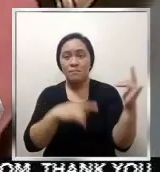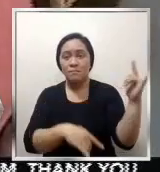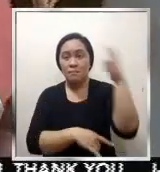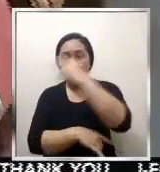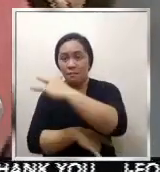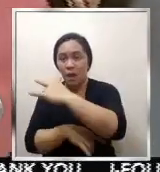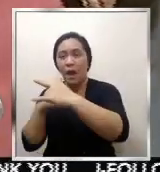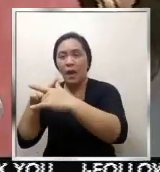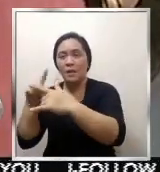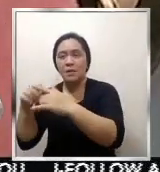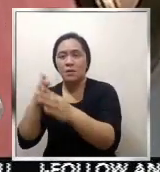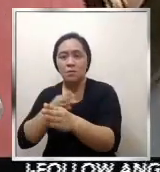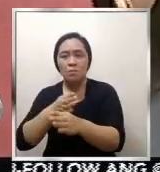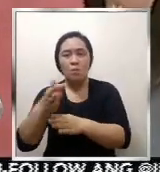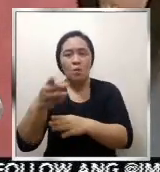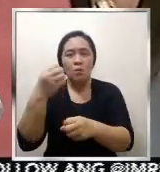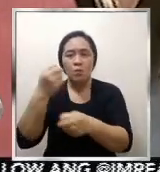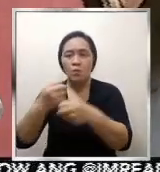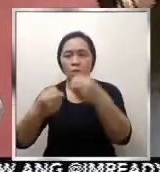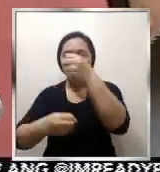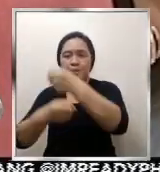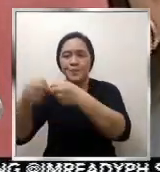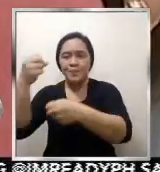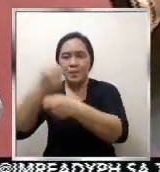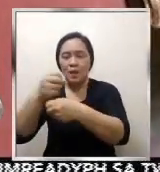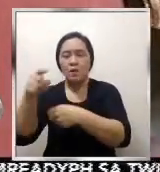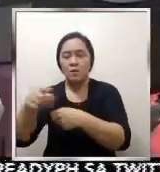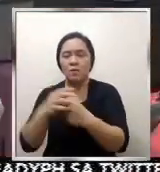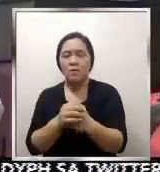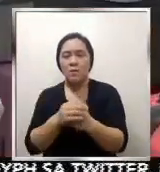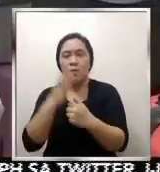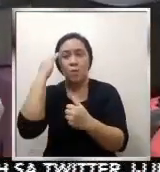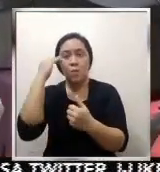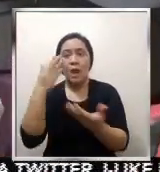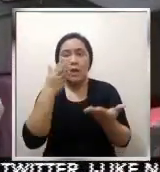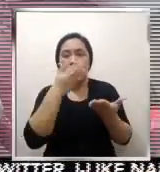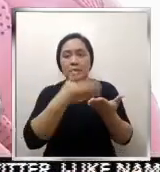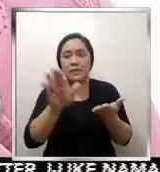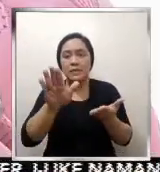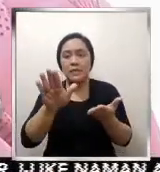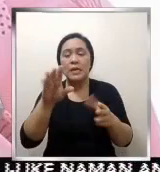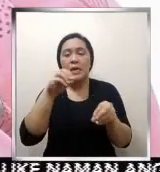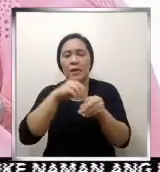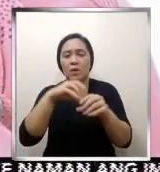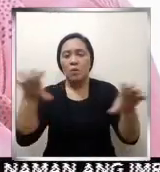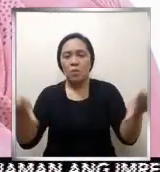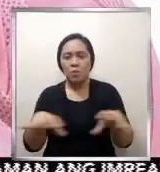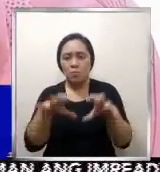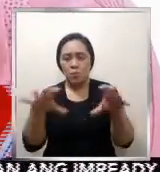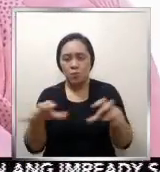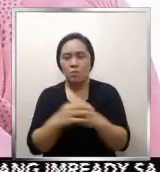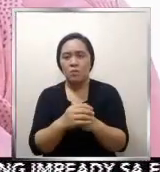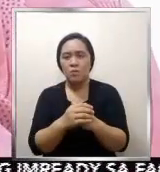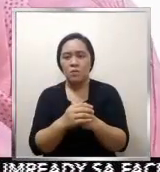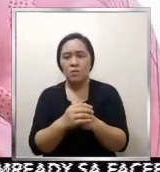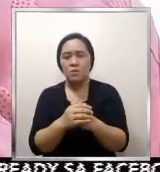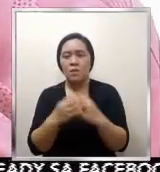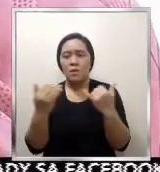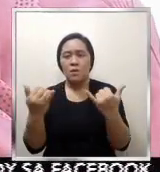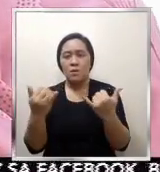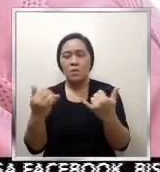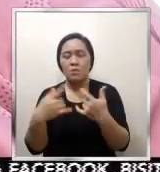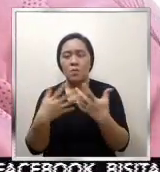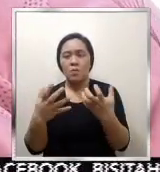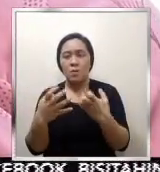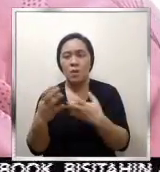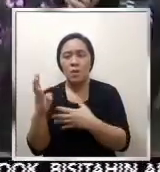magsimula muli. Naalis daw kasi siya sa trabaho bilang sales lady. Kahit wala nang ayuda, makauwi lang kami. Hindi naman namin iningi yung